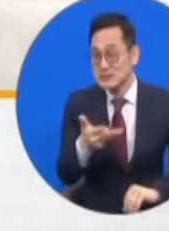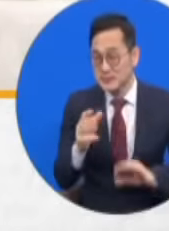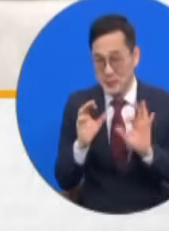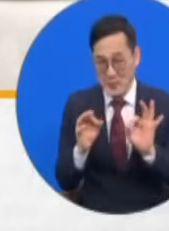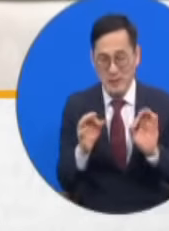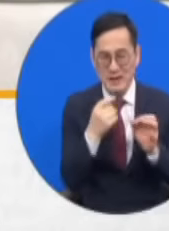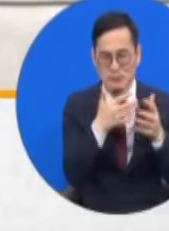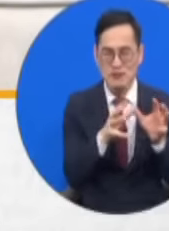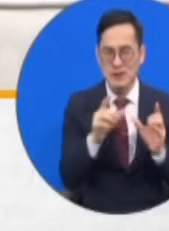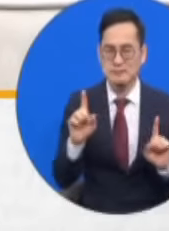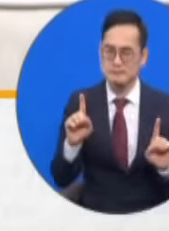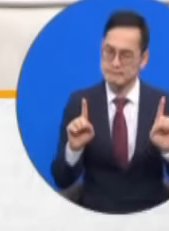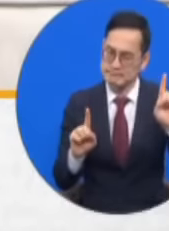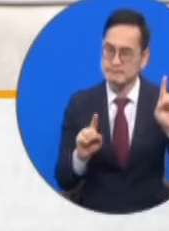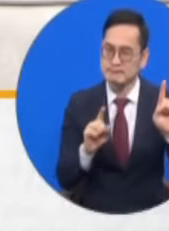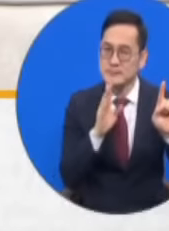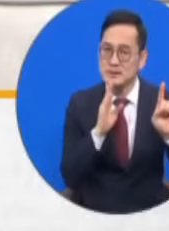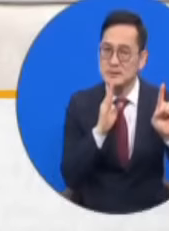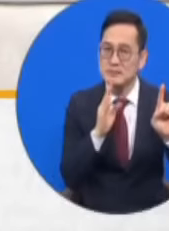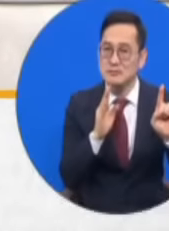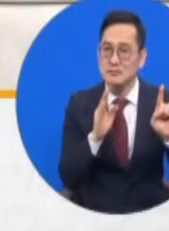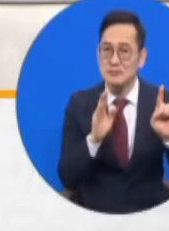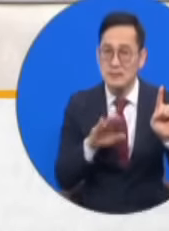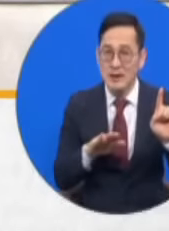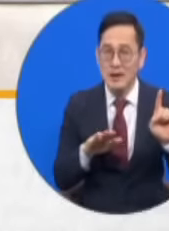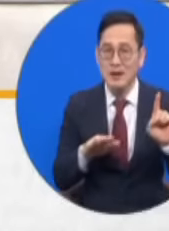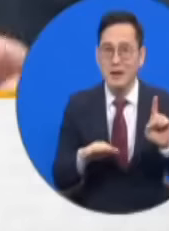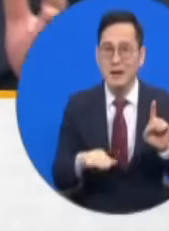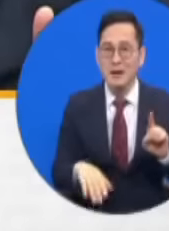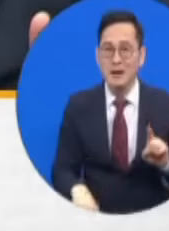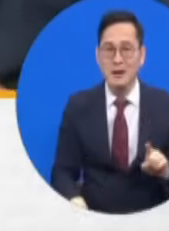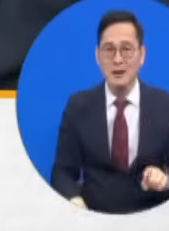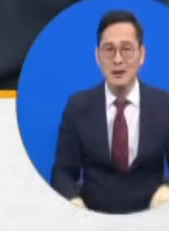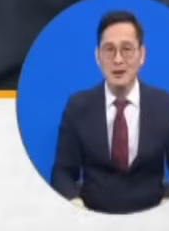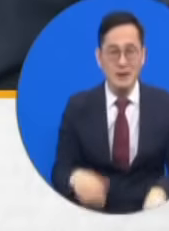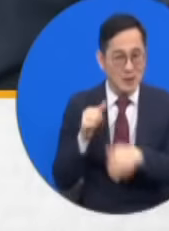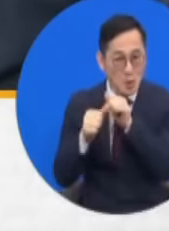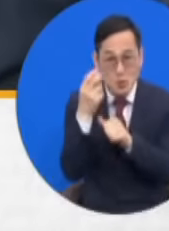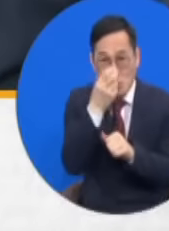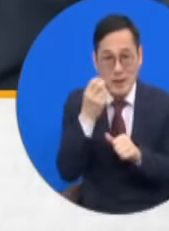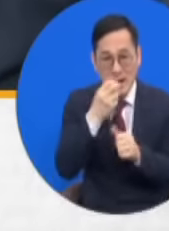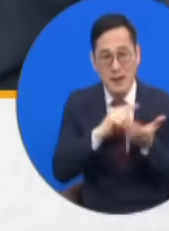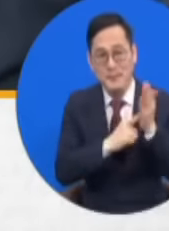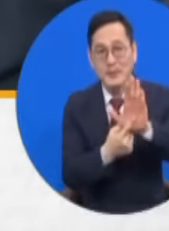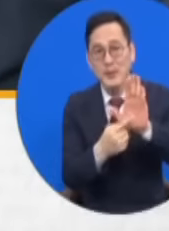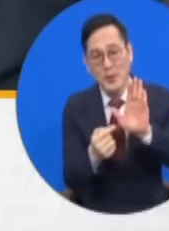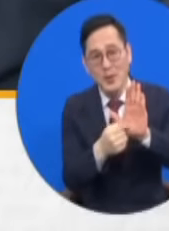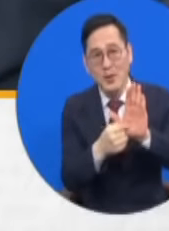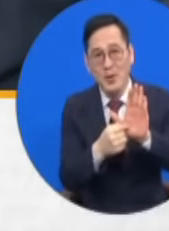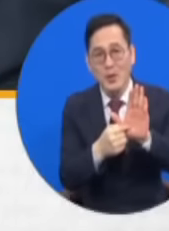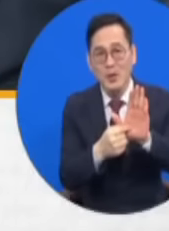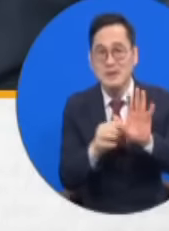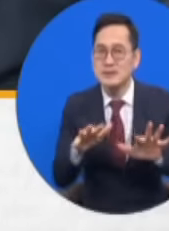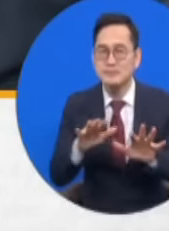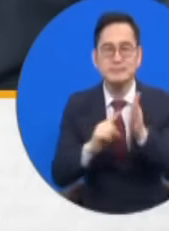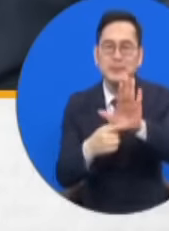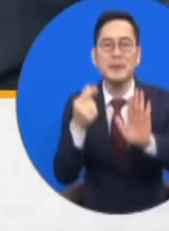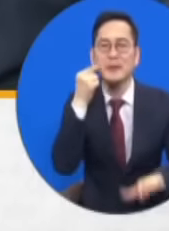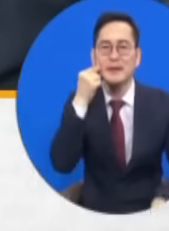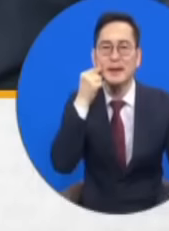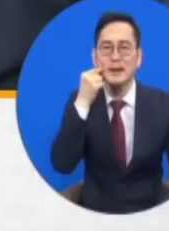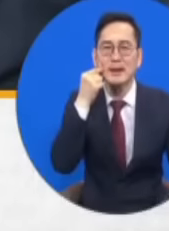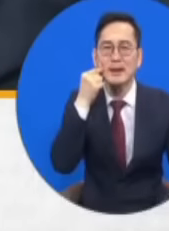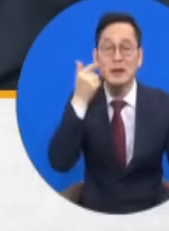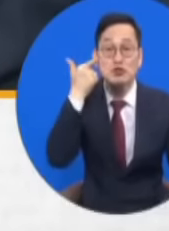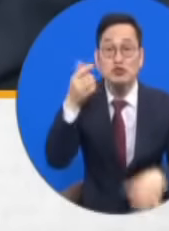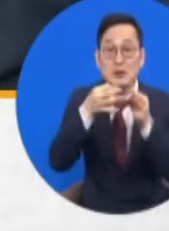말씀대로 여론조사 공표 기간 6일 동안에 어떤 일이든지 생길 수 있습니다. 그렇군요. 60곳이 경합지라고